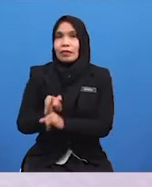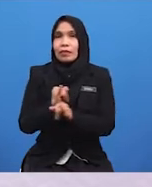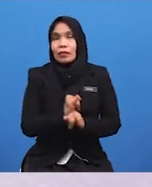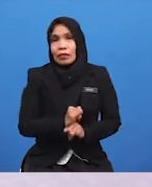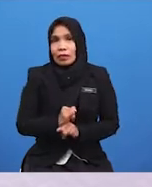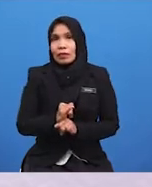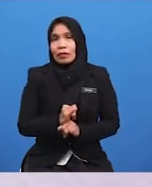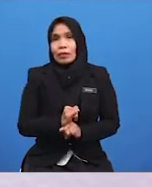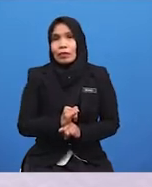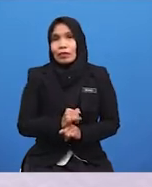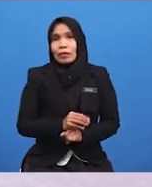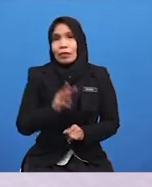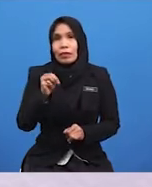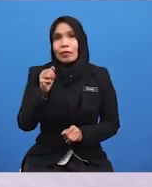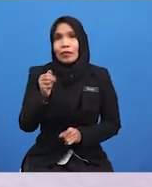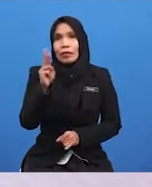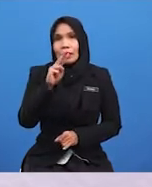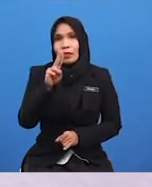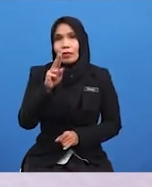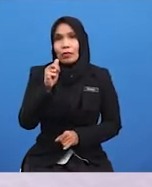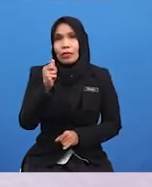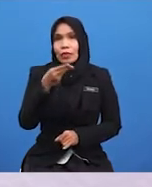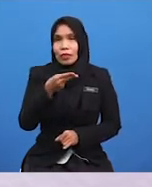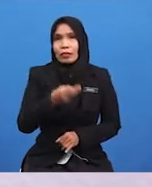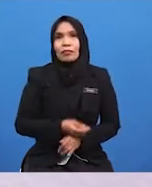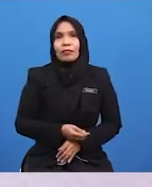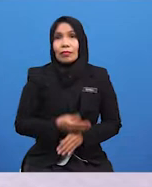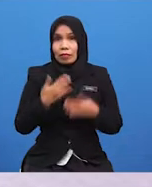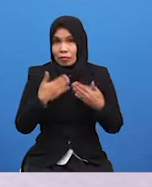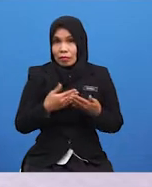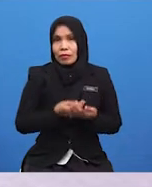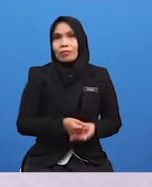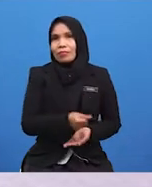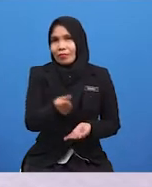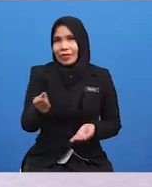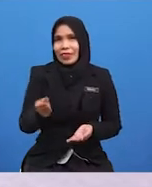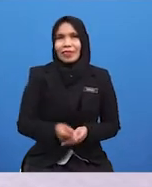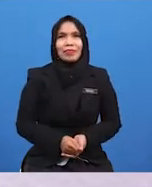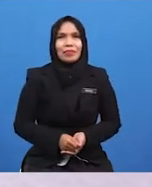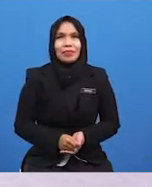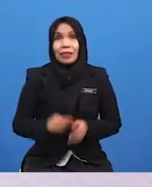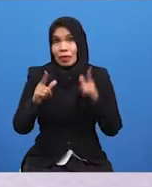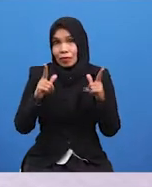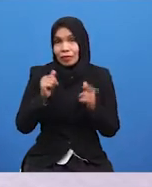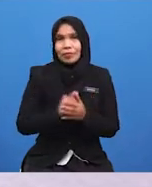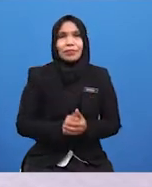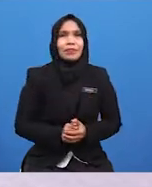Marwah diri anda lakukan situasi tersebut